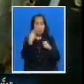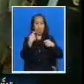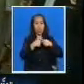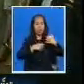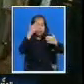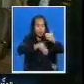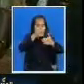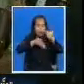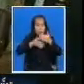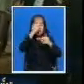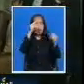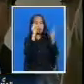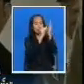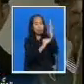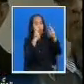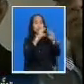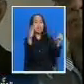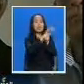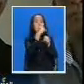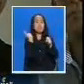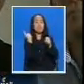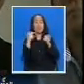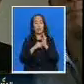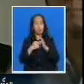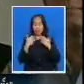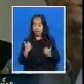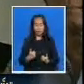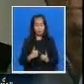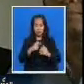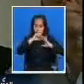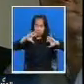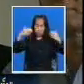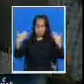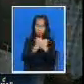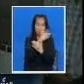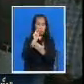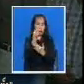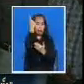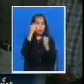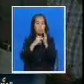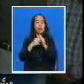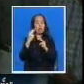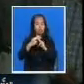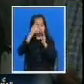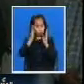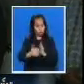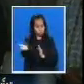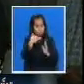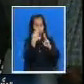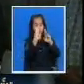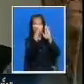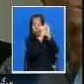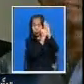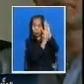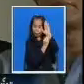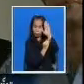ราะว่าโควต้าเต็มแล้วต่อไปนี้เนี่ยสิ่งที่เรากำลังทำขณะนี้ทั่วประเทศก็คือว่ามีการให้มาขึ้นทะเบียนนะครับเกษตรกร